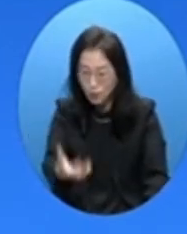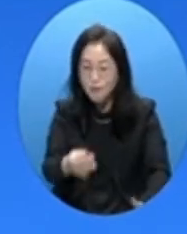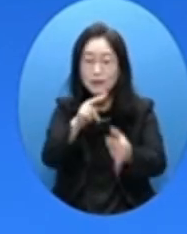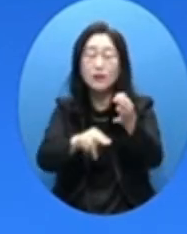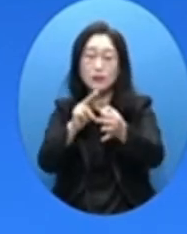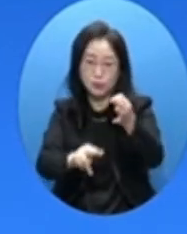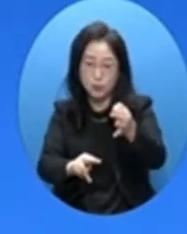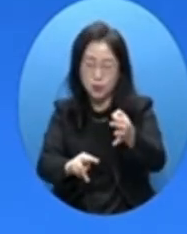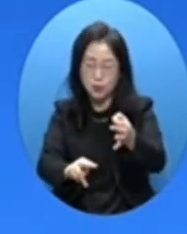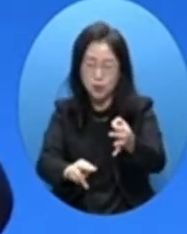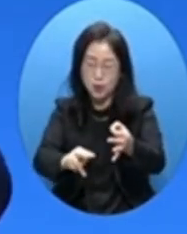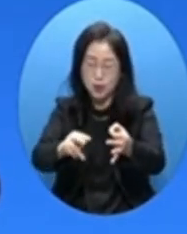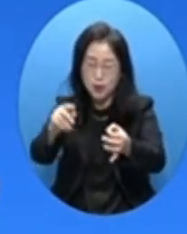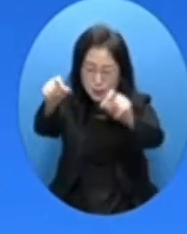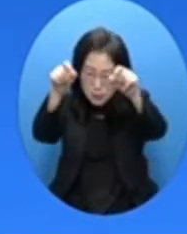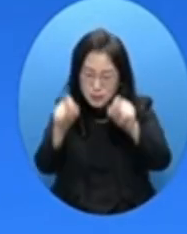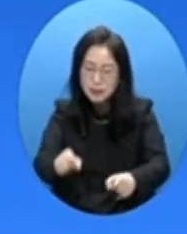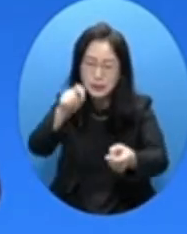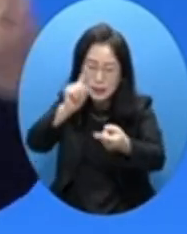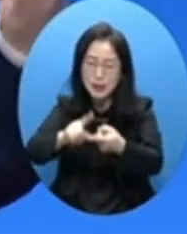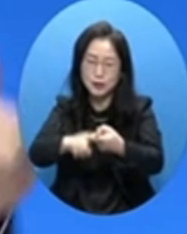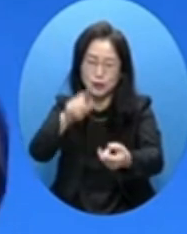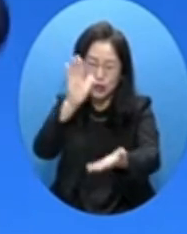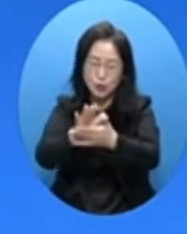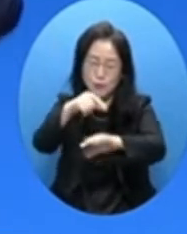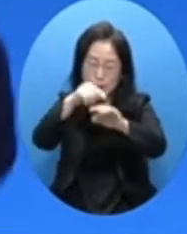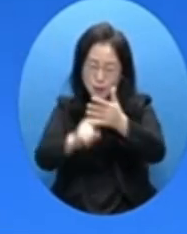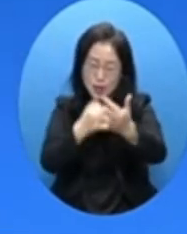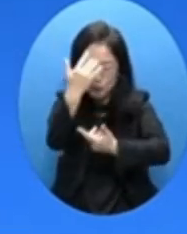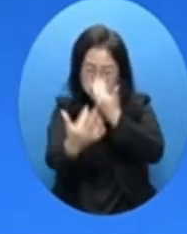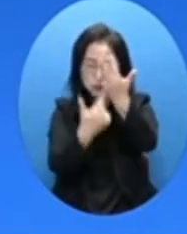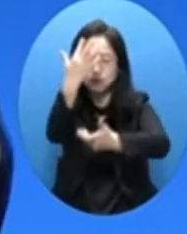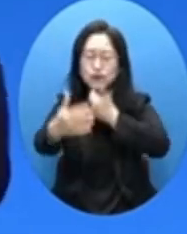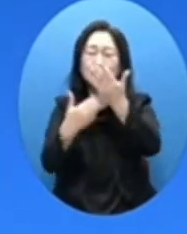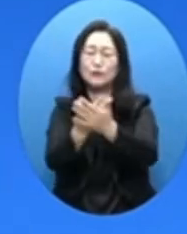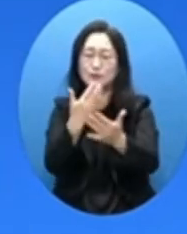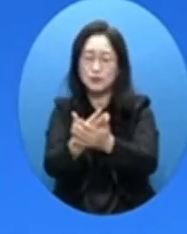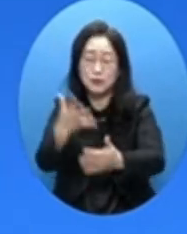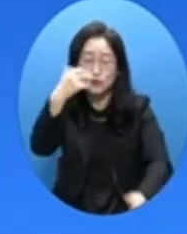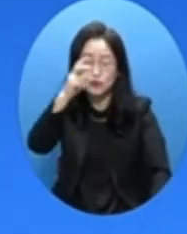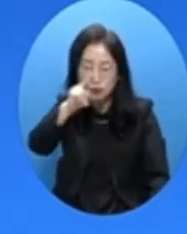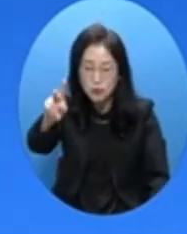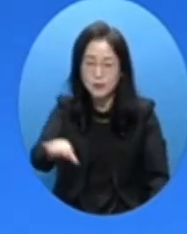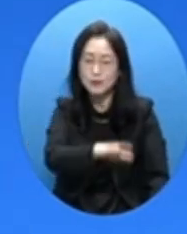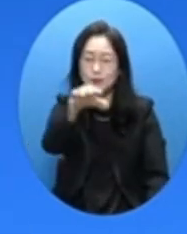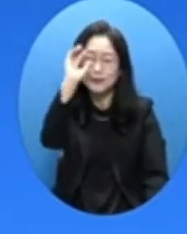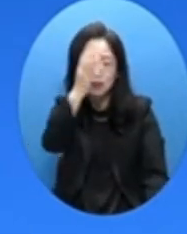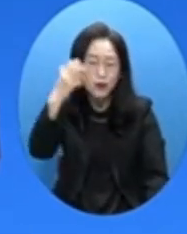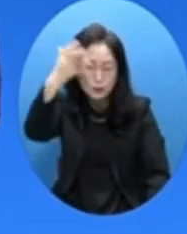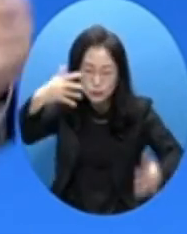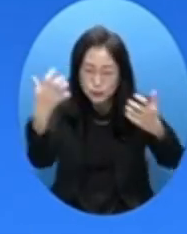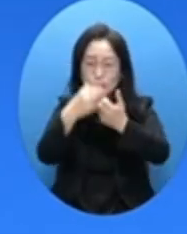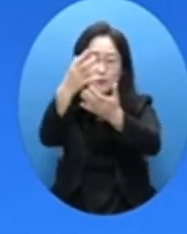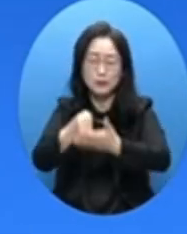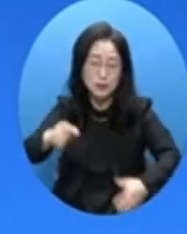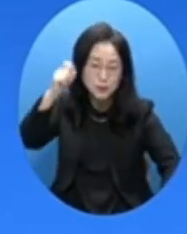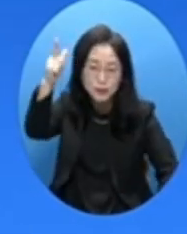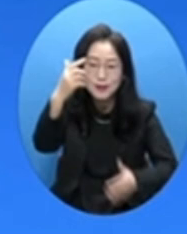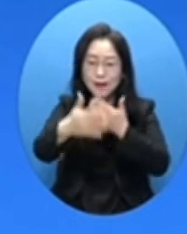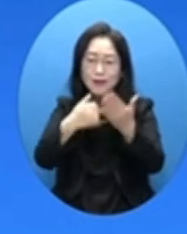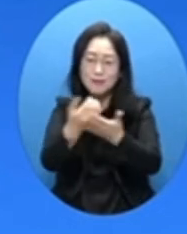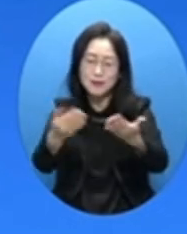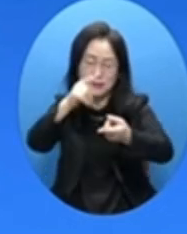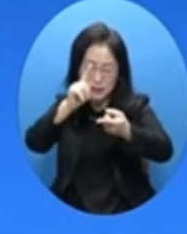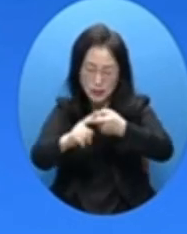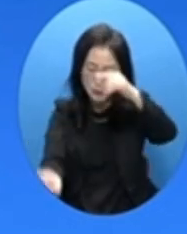초기 시절에 그 뜨거운 성의 물결이 오늘 우리 마음 가운데 바울에게 하여 주옵소서 주여 우리가 성경 충만 받아서 위대한 역사를 이루는